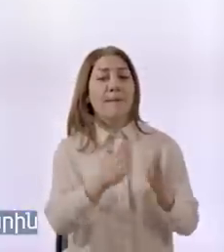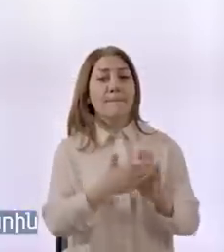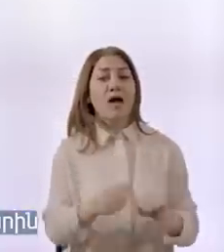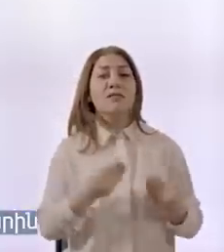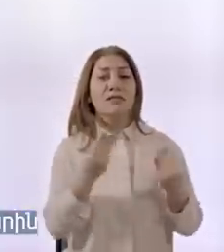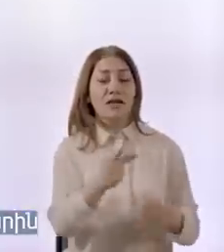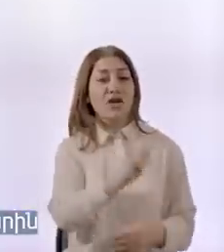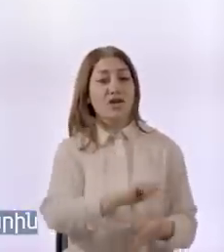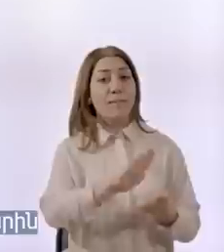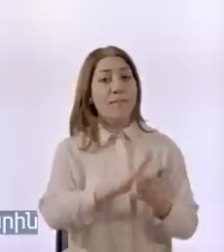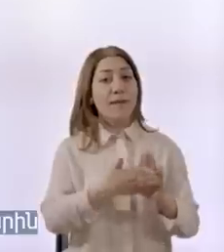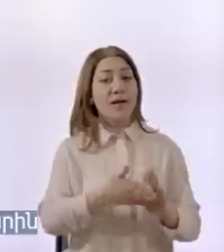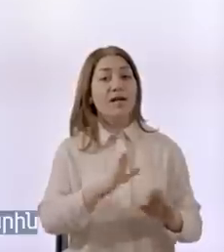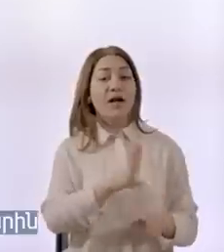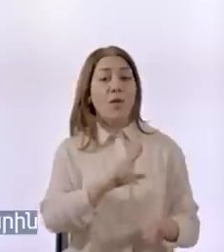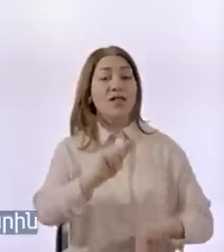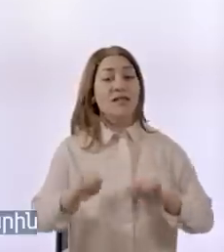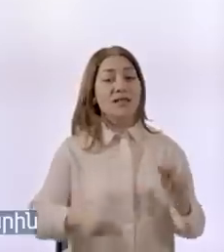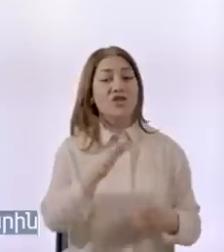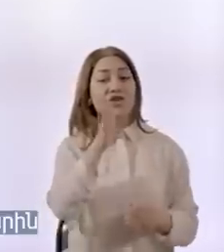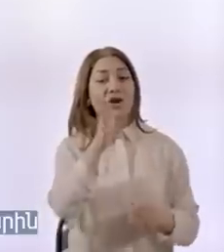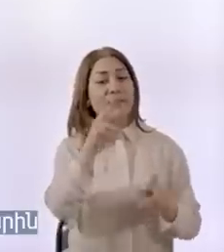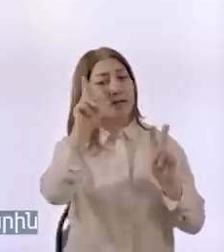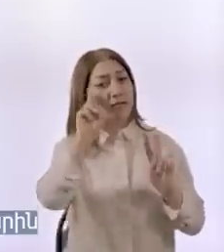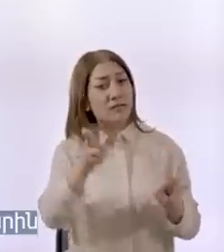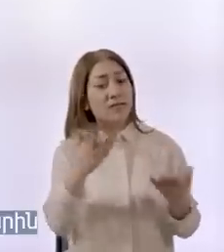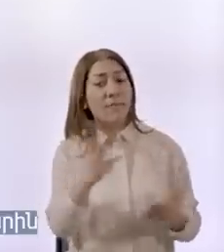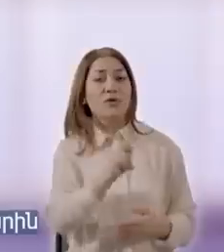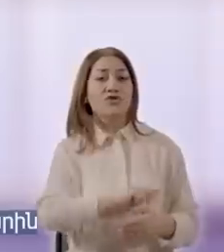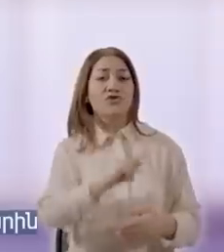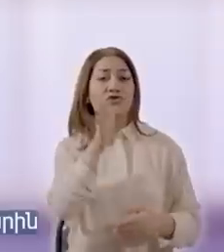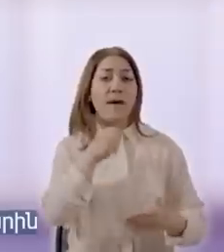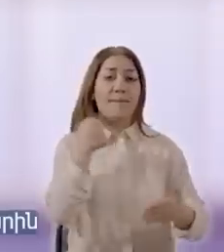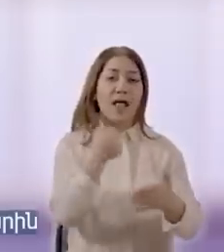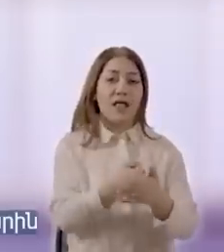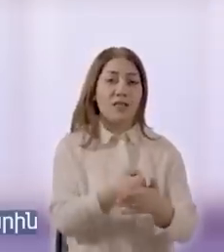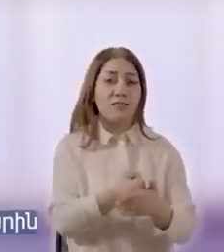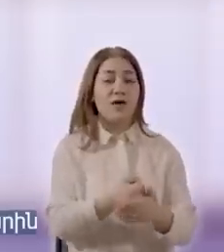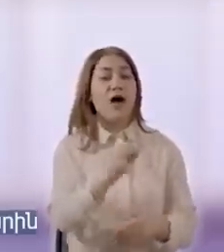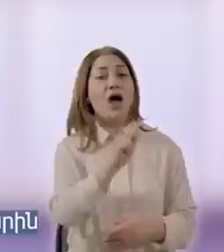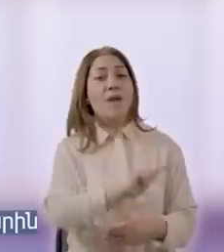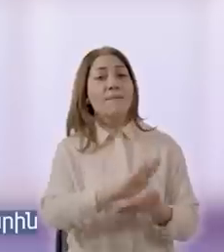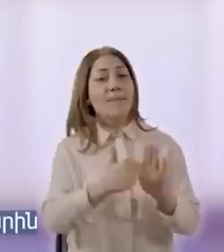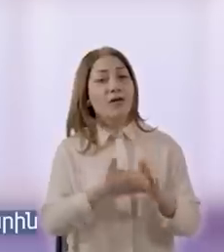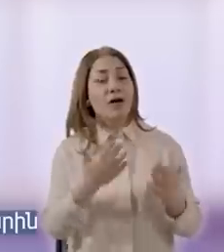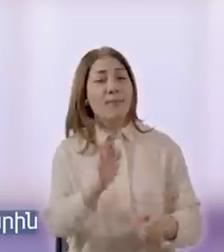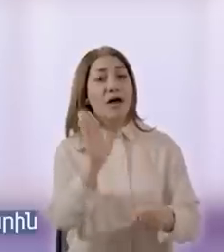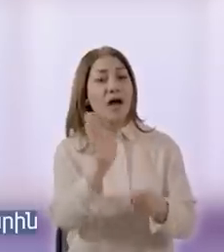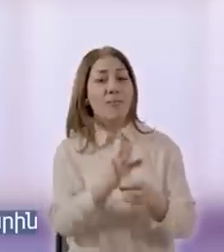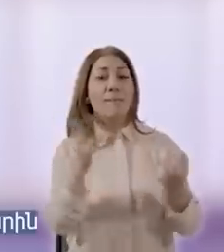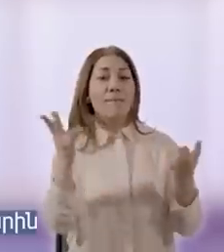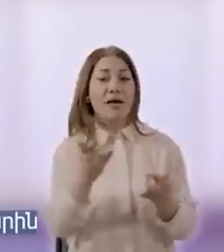Աշխատանքային պայմանագիրը կարող է կնքվել ինչպես անորոշ, այնպես էլ որոշակի ժամկետով։ Պայմանագրում կամ հրամանում պետք է նշվի նաև